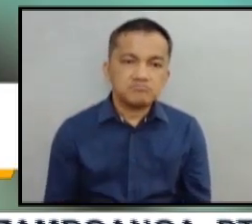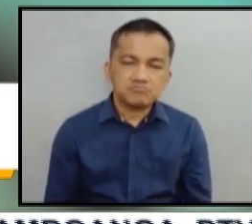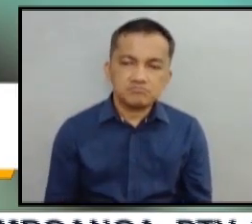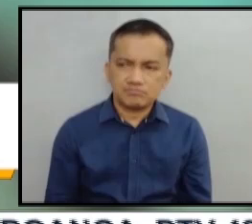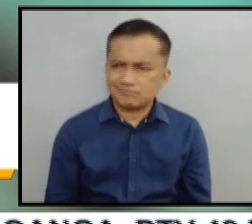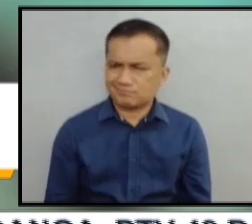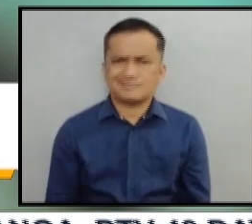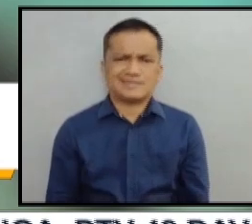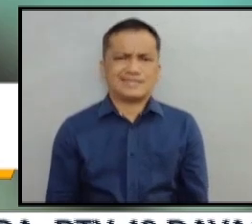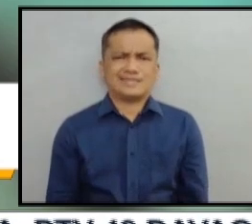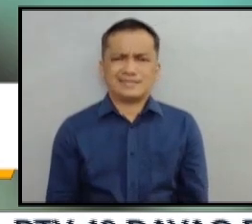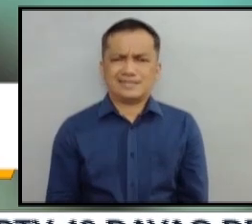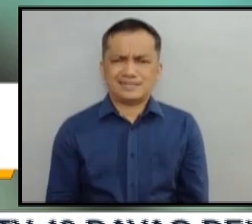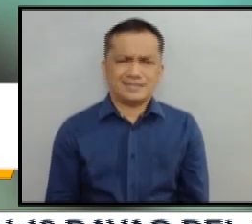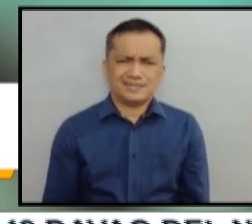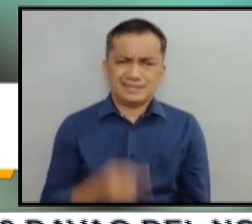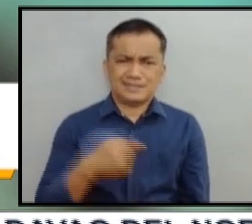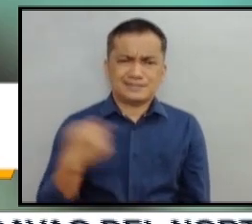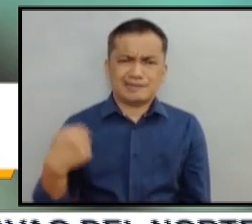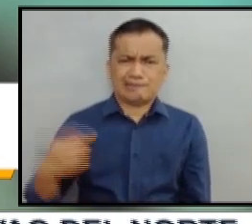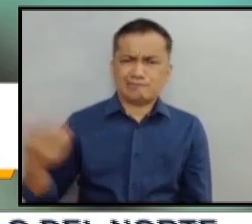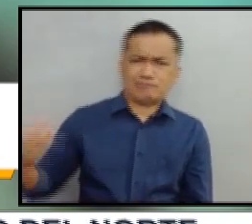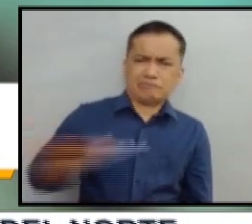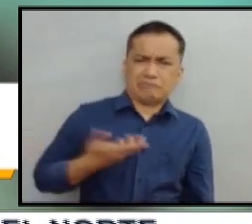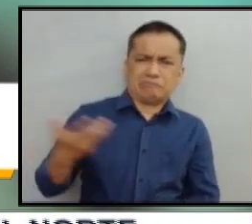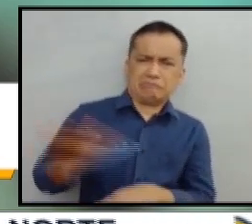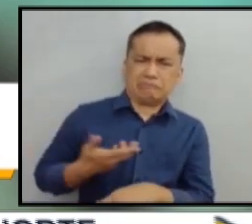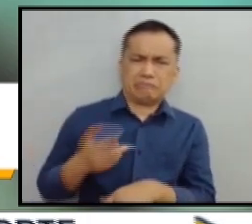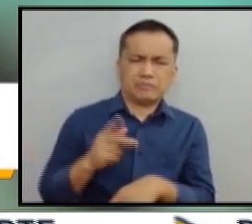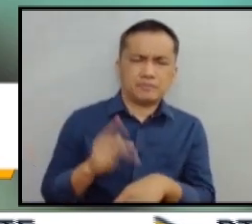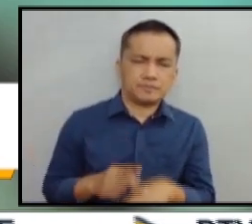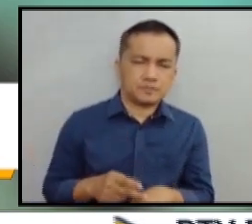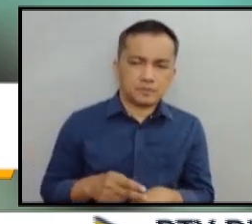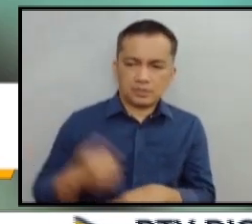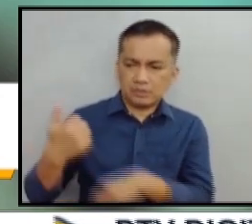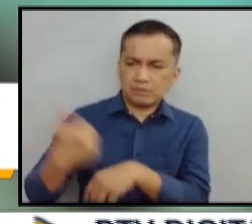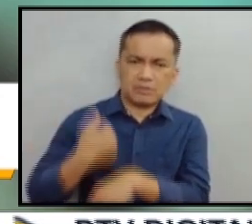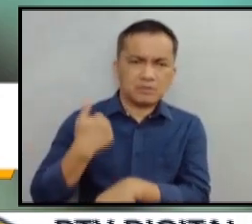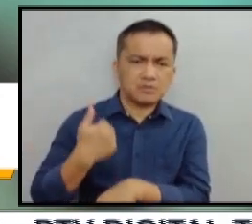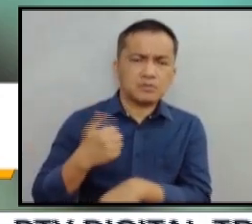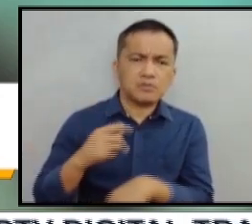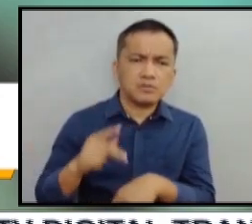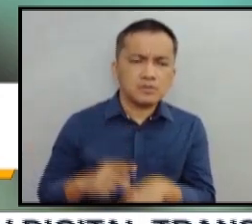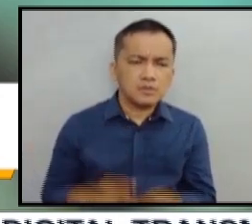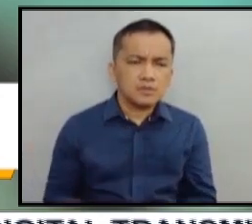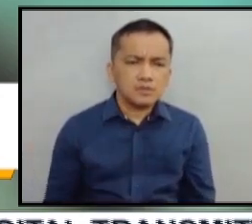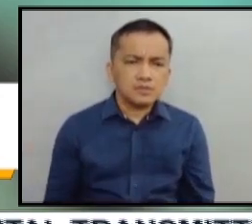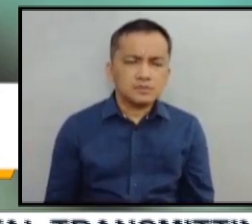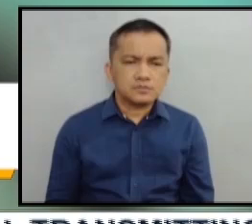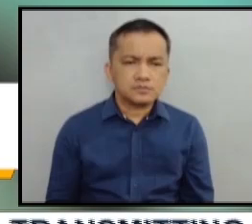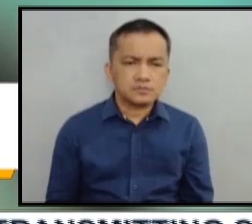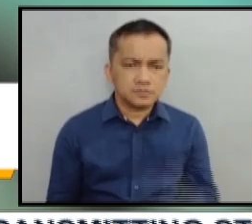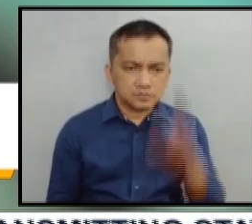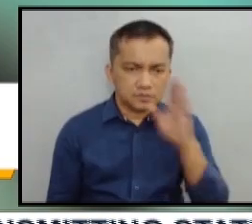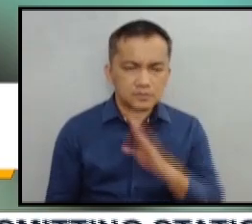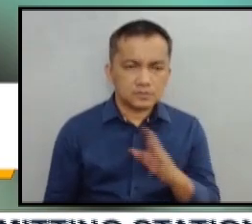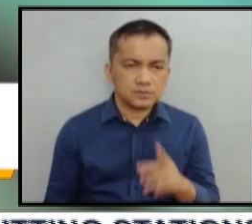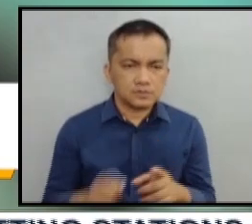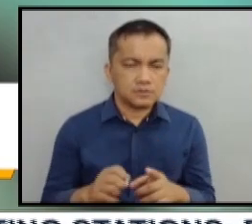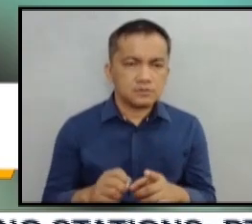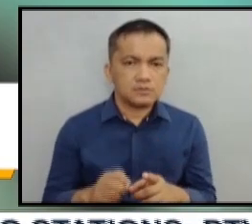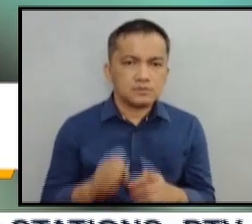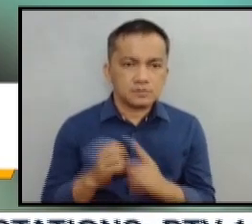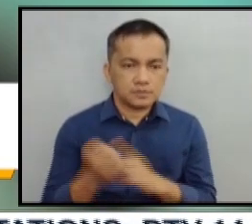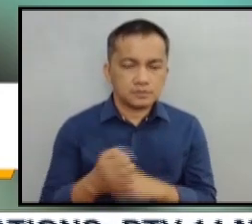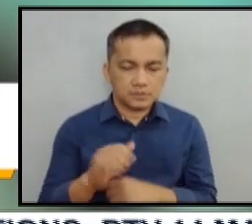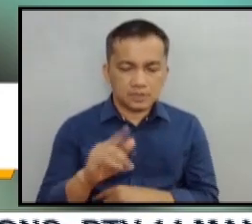China ang Pilipinas sa kanilang post. Tahasan itong inakusahan ng Pilipinas na sumisira sa kalikasan sa Ayungin Shoal.